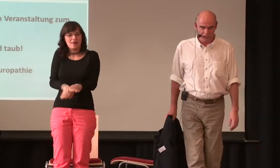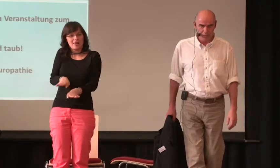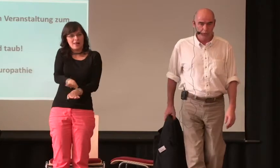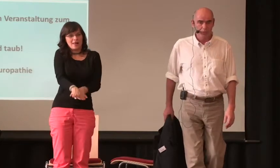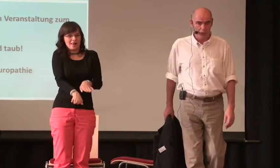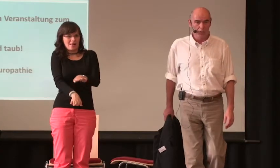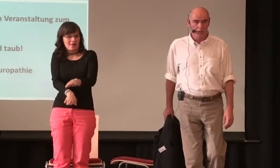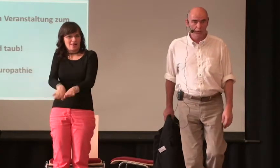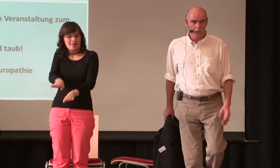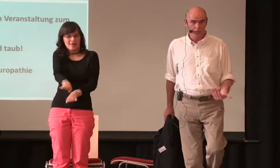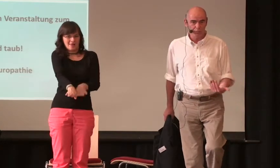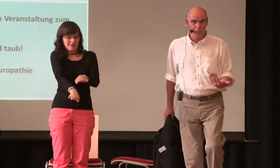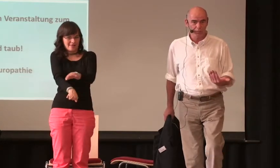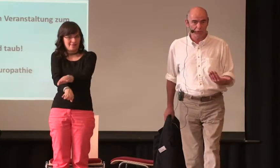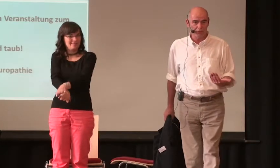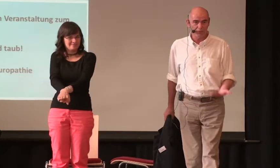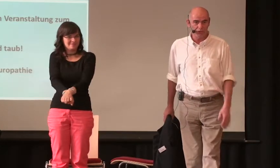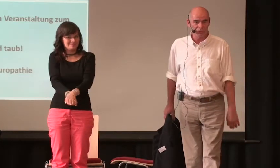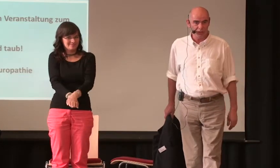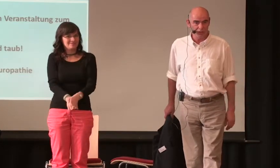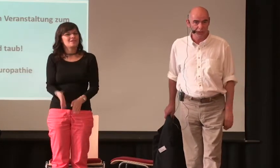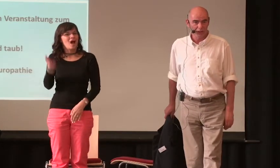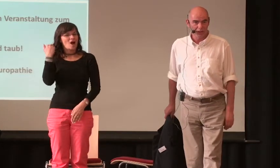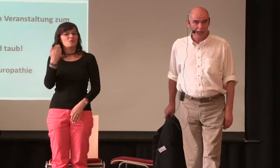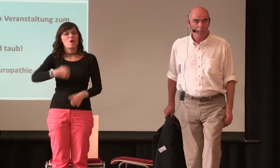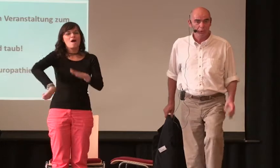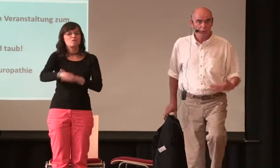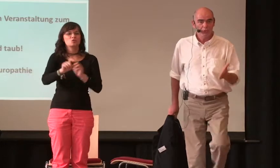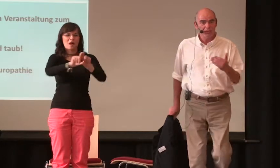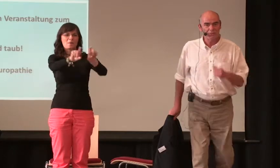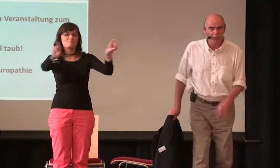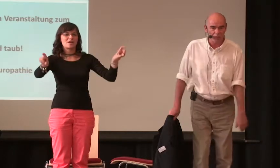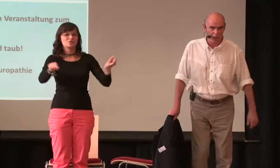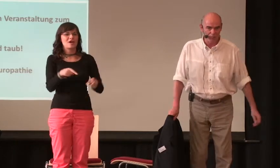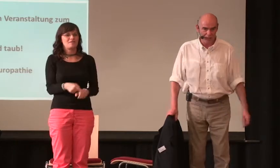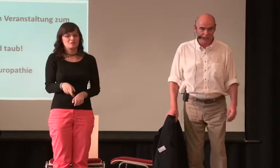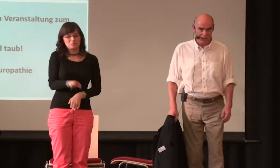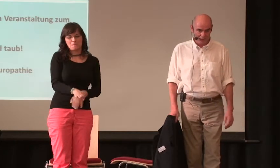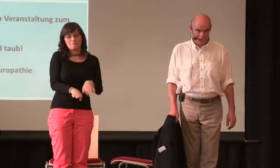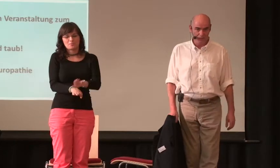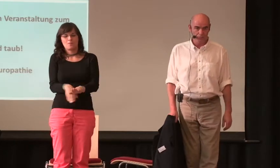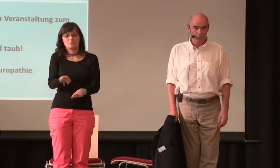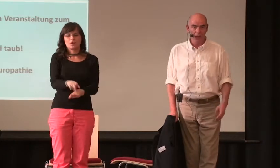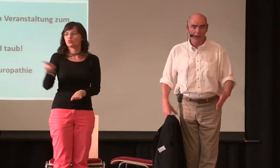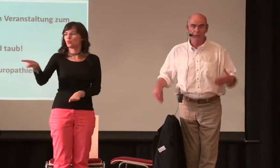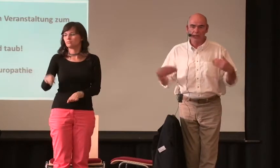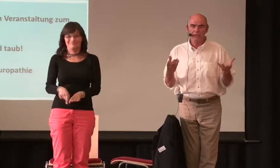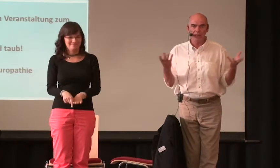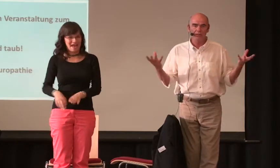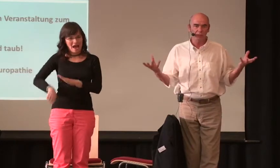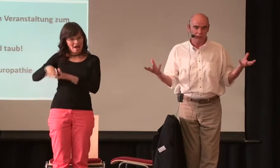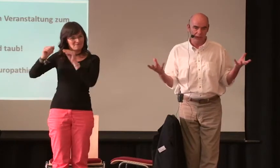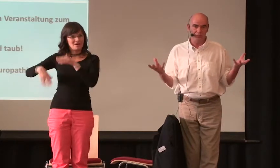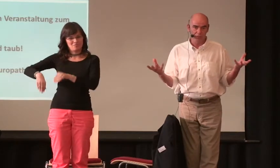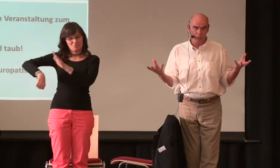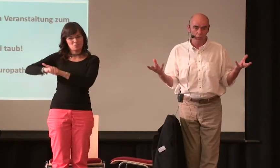sagte man tip top, da wurden die Fußballmannschaften ausgewählt, ja, so tun, als wenn man auf einem Seil entlang geht, also ganz